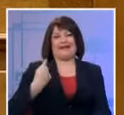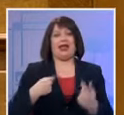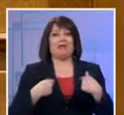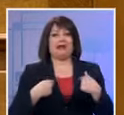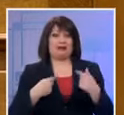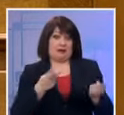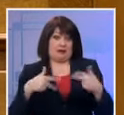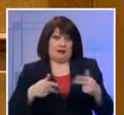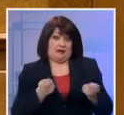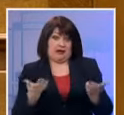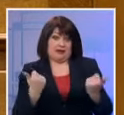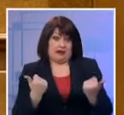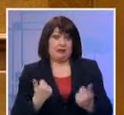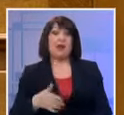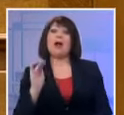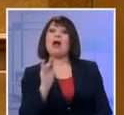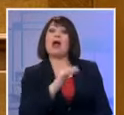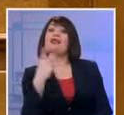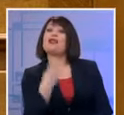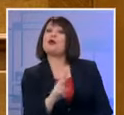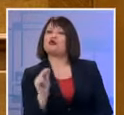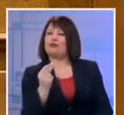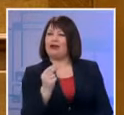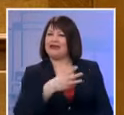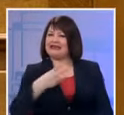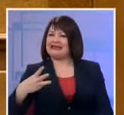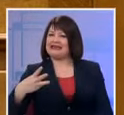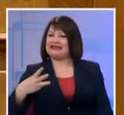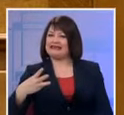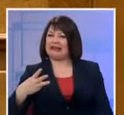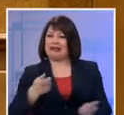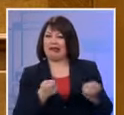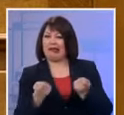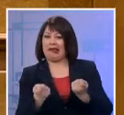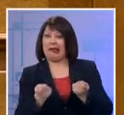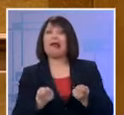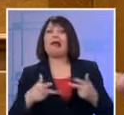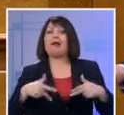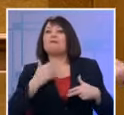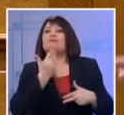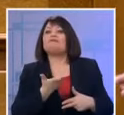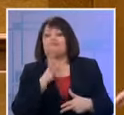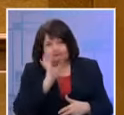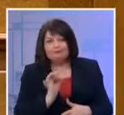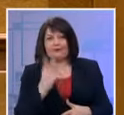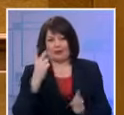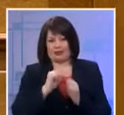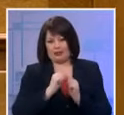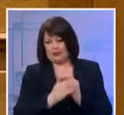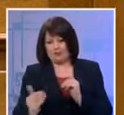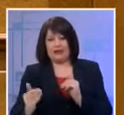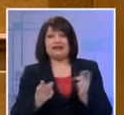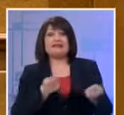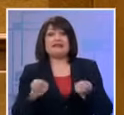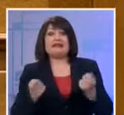διακυβέρνηση για να προειδοποιήσετε τους δικούς σας που δεν σας αφήνουν να κυβερνήσετε. Γιατί αυτή είναι αλήθεια. Επί δύο μήνες δεν